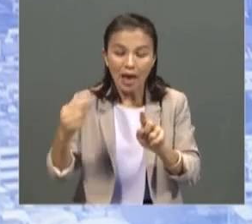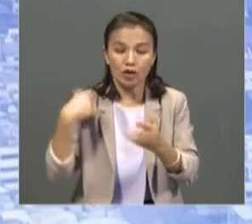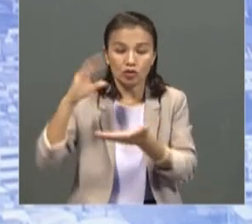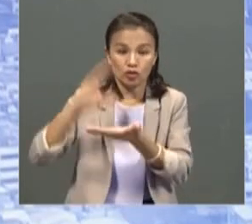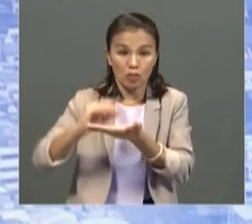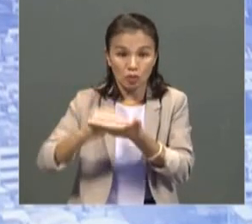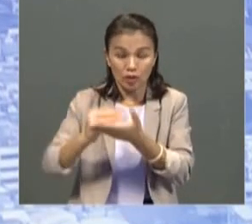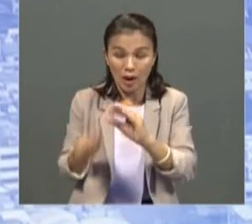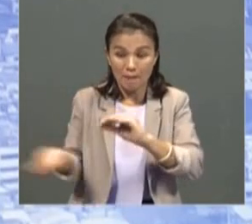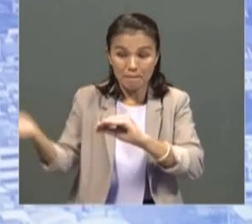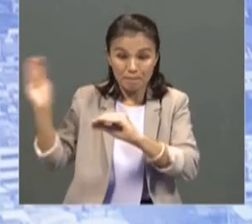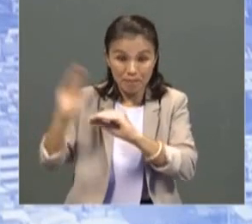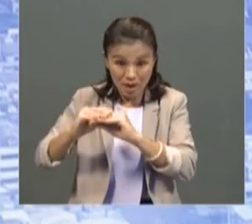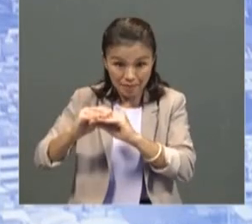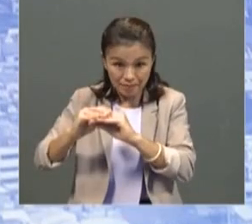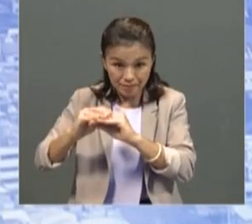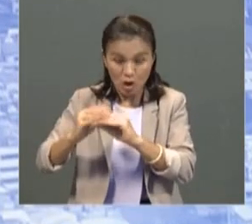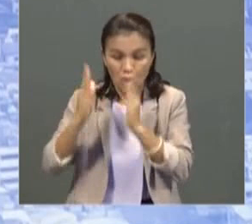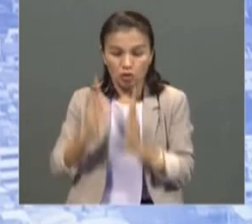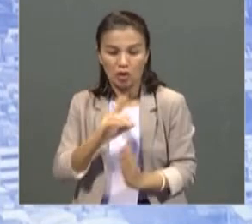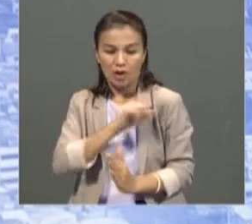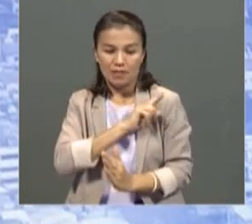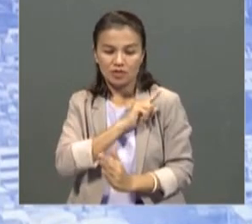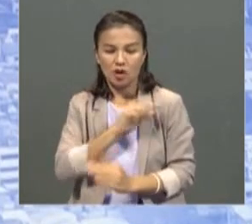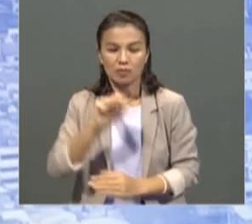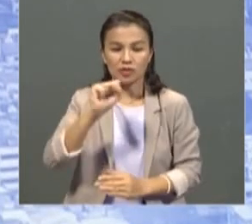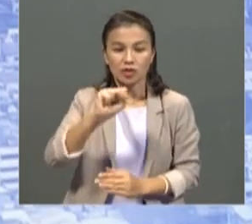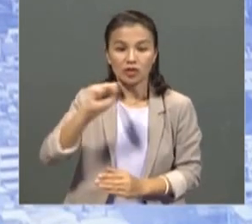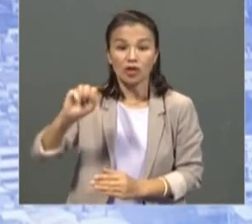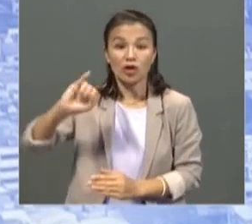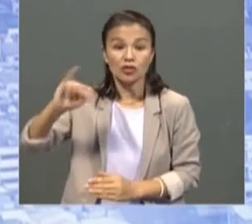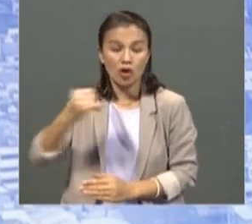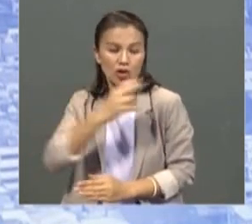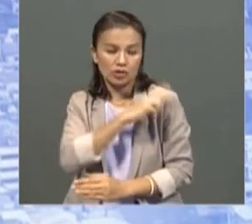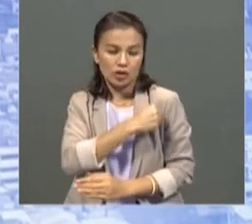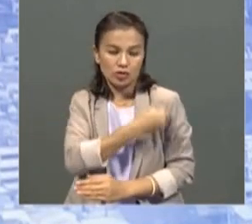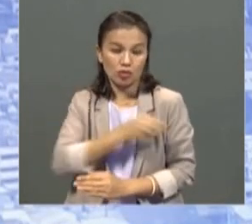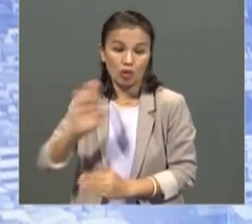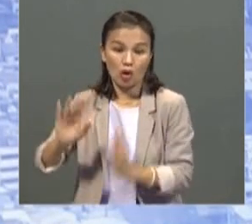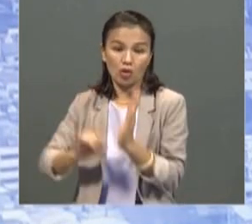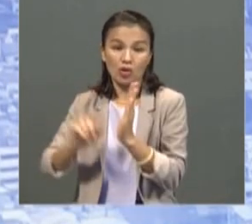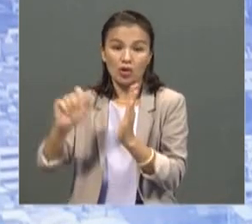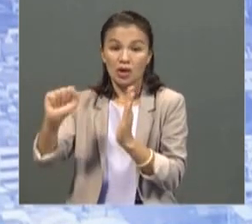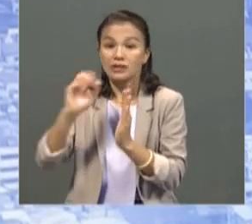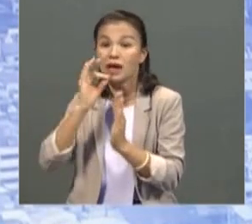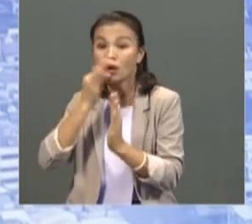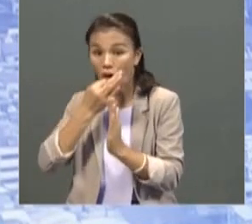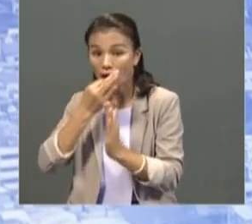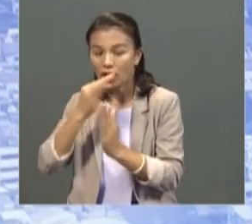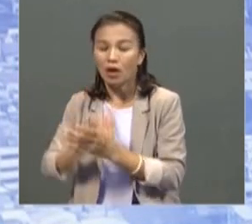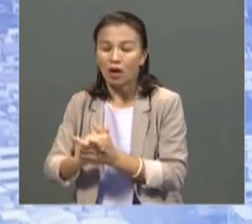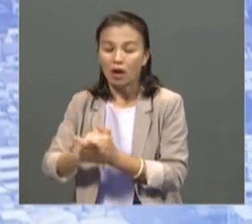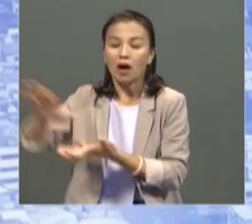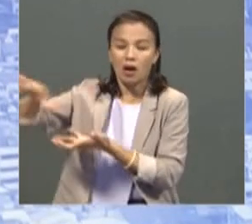ဘာတွေဘယ်လိုအကျိုးဆက်တွေရလဲဘယ်လိုအကျိုးရှိတယ်ဆိုတာကိုတော့အဖြေတိကျဟိုကျွန်တော်တို့ကိုမပို့လာသေးဘူး